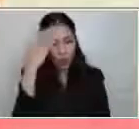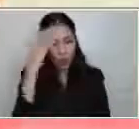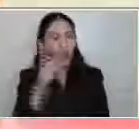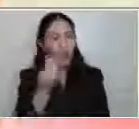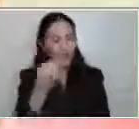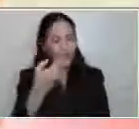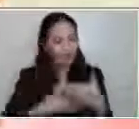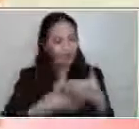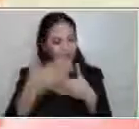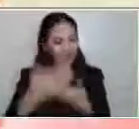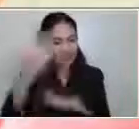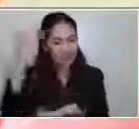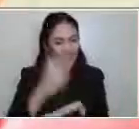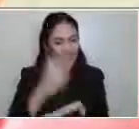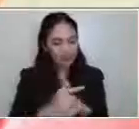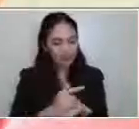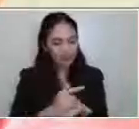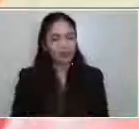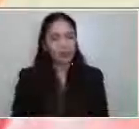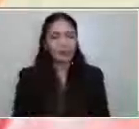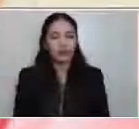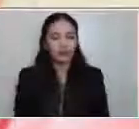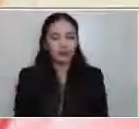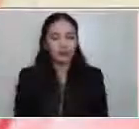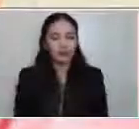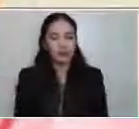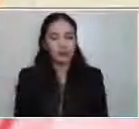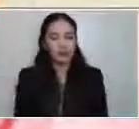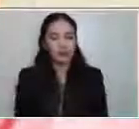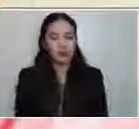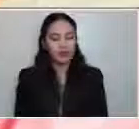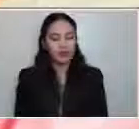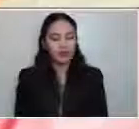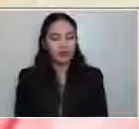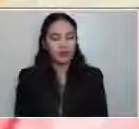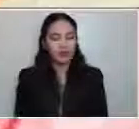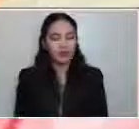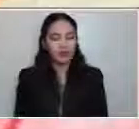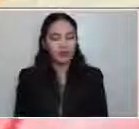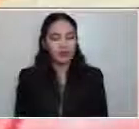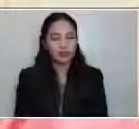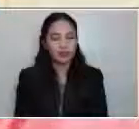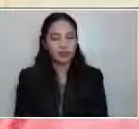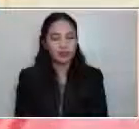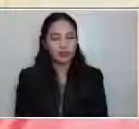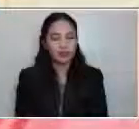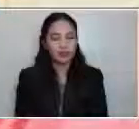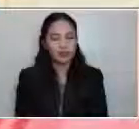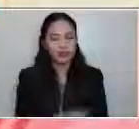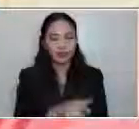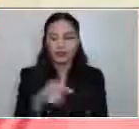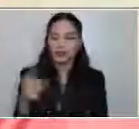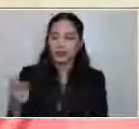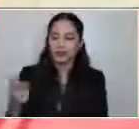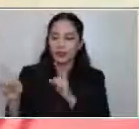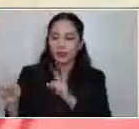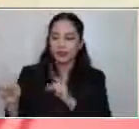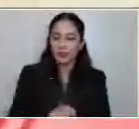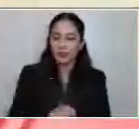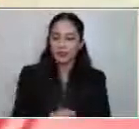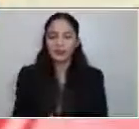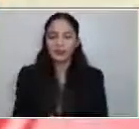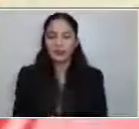naman, AstraZeneca. Meron na. Hindi pa lumalapag yung replano, nandun pa eh. Nasa, naghihintay pa sila doon sa runway. Hihintayin natin,